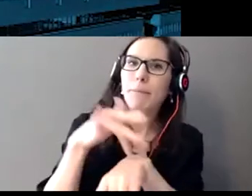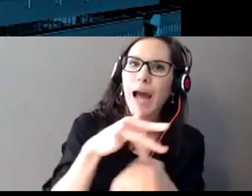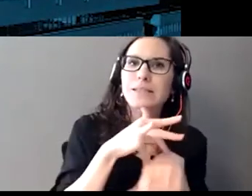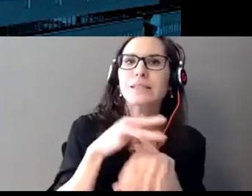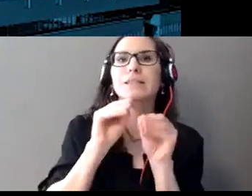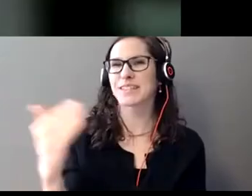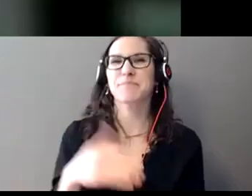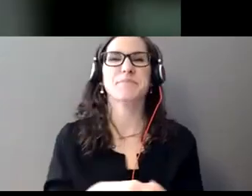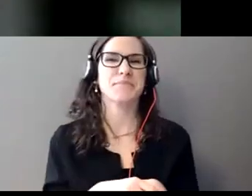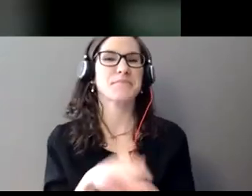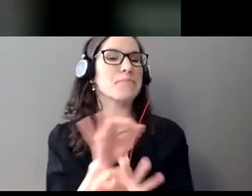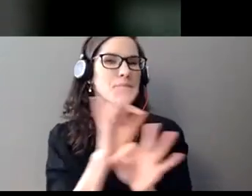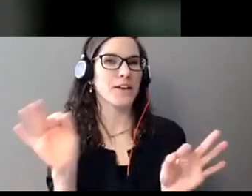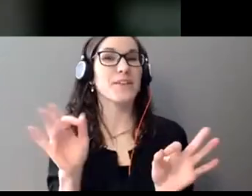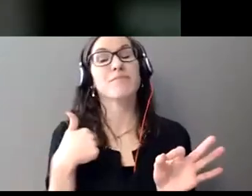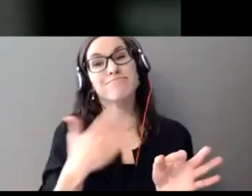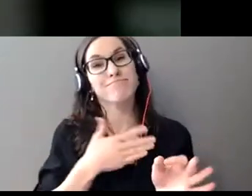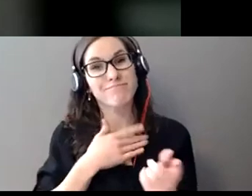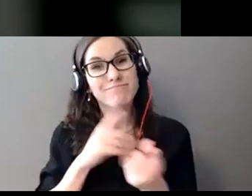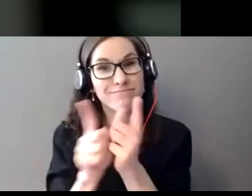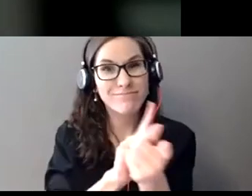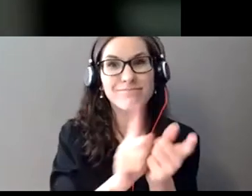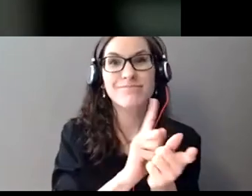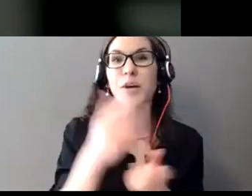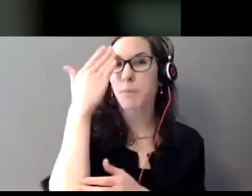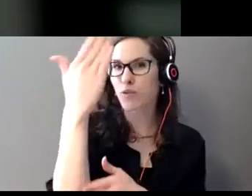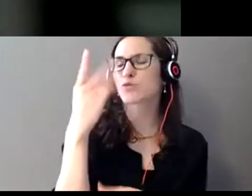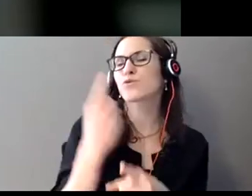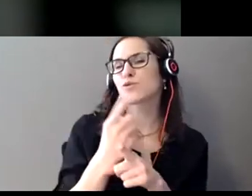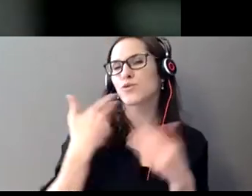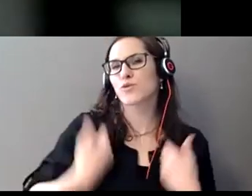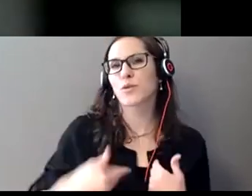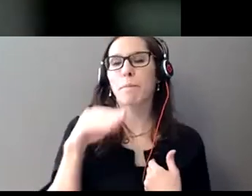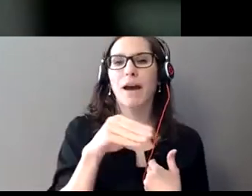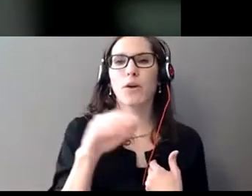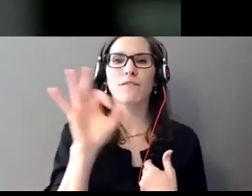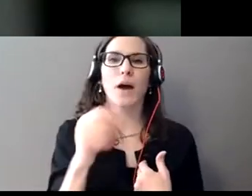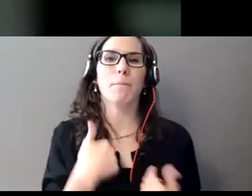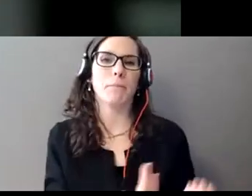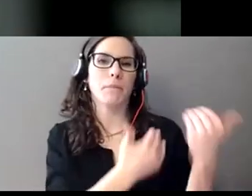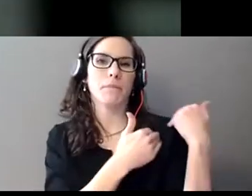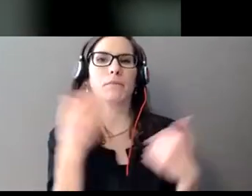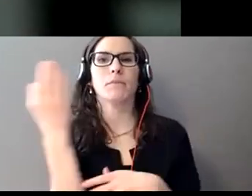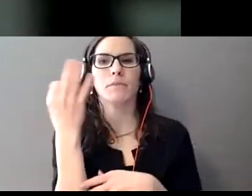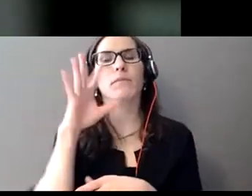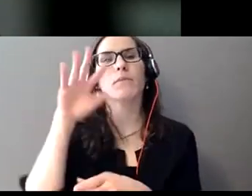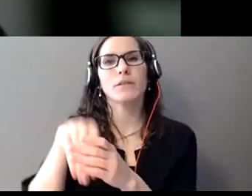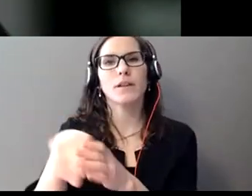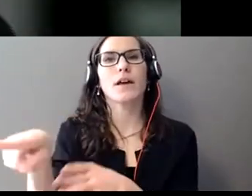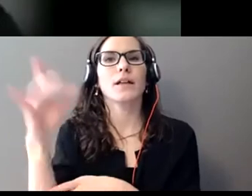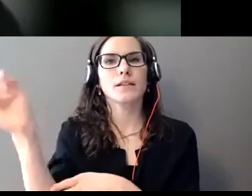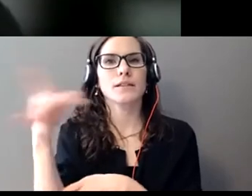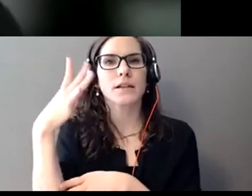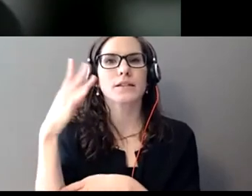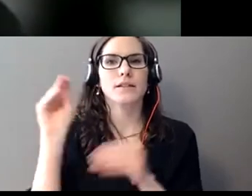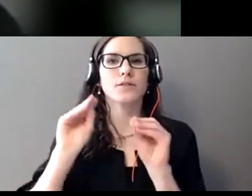et de formation. Enchantée, bonjour. Je suis en effet Marion Fabre, maîtresse de conférence à l'ISPEF, sciences de l'éducation, et